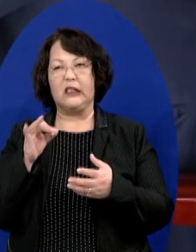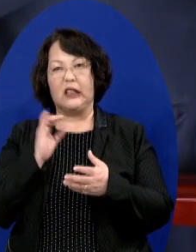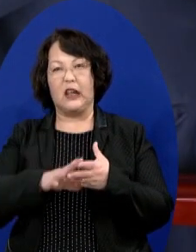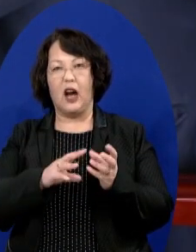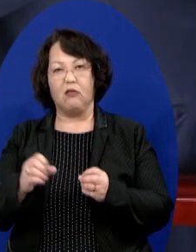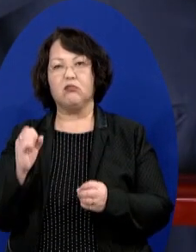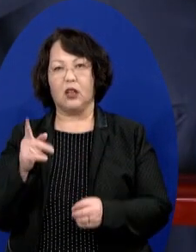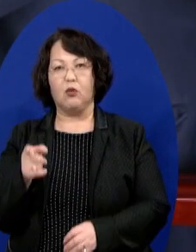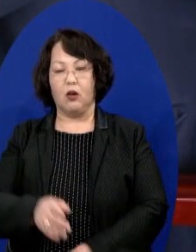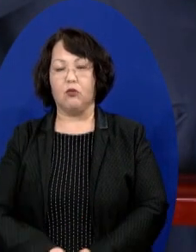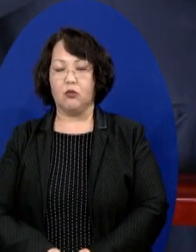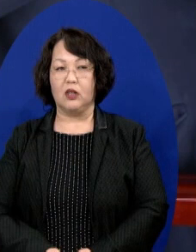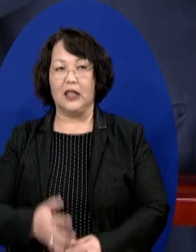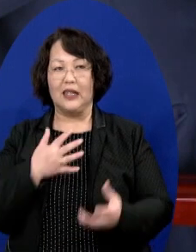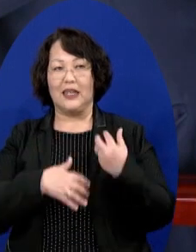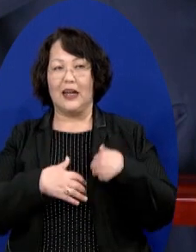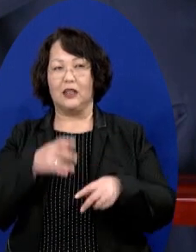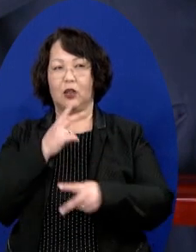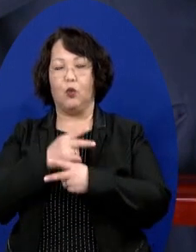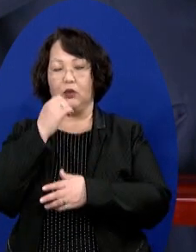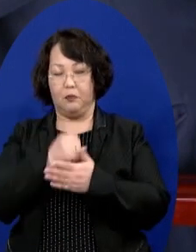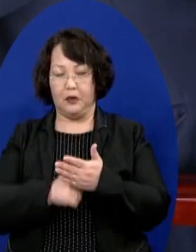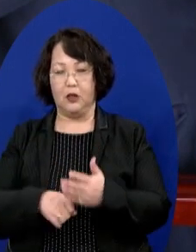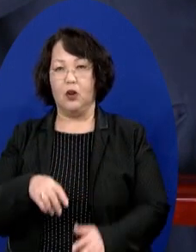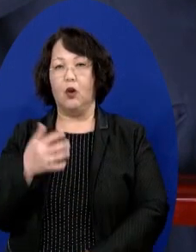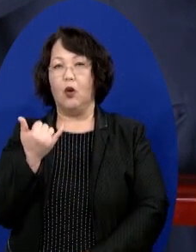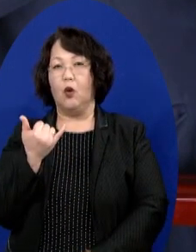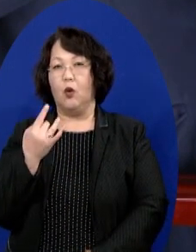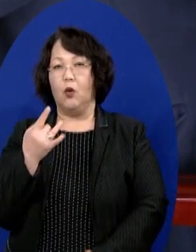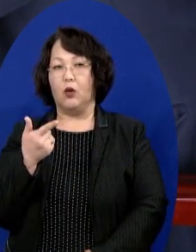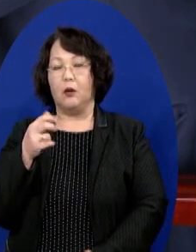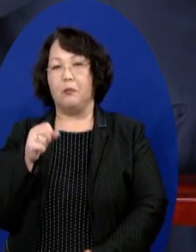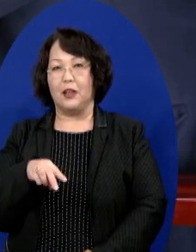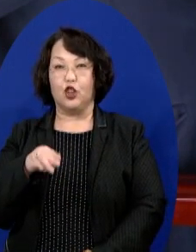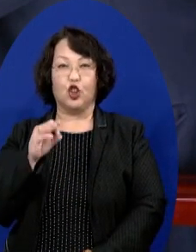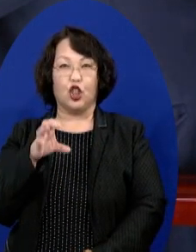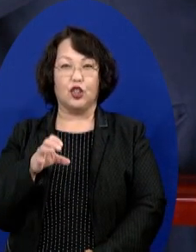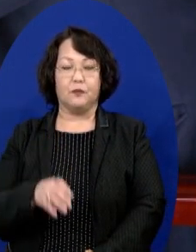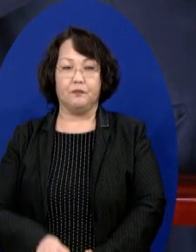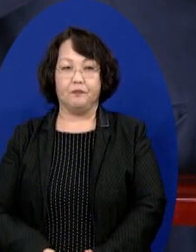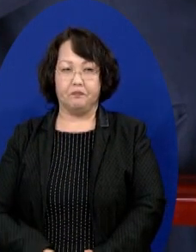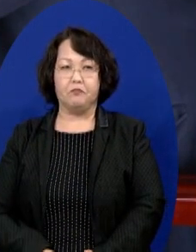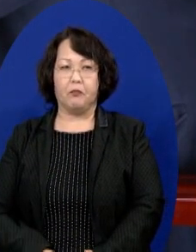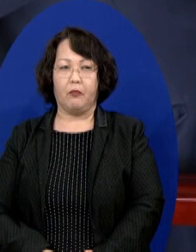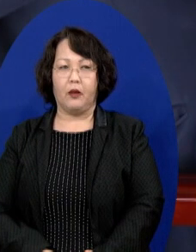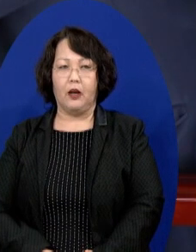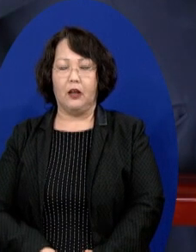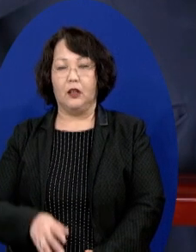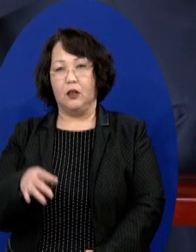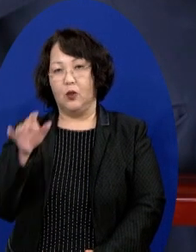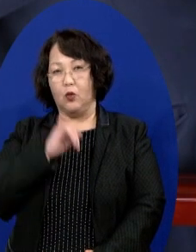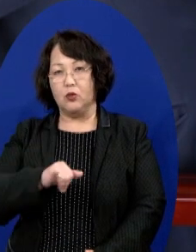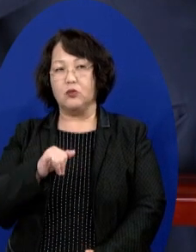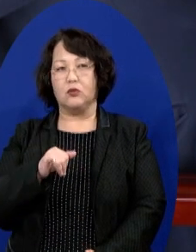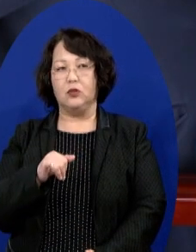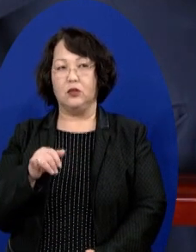энэ хууль дээр бас нар ургамлын тосны бүтээгдэхүүнийг бас экспортыг нэмэгдүүлэх, дотоод үйлдвэрлэгчдэд дэмжих гэж яг